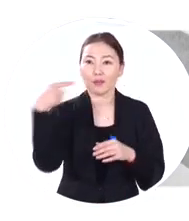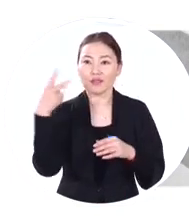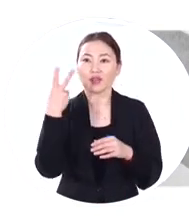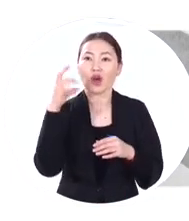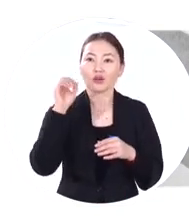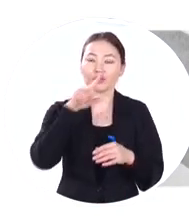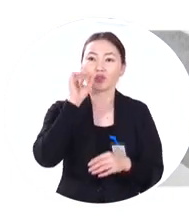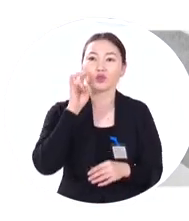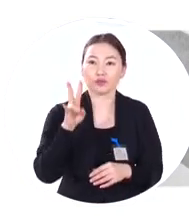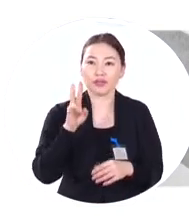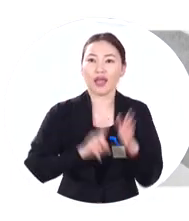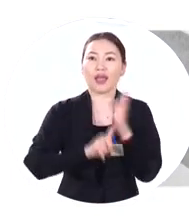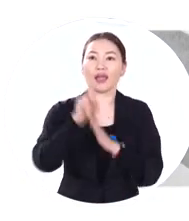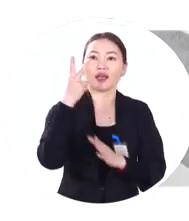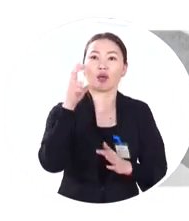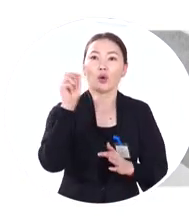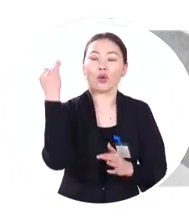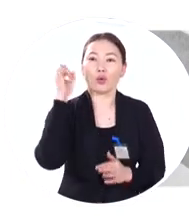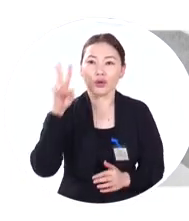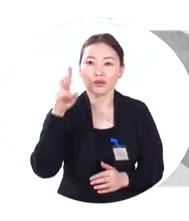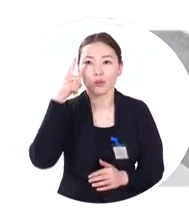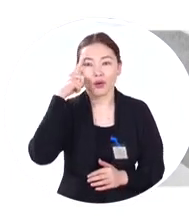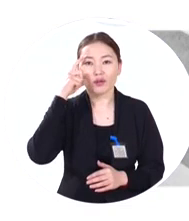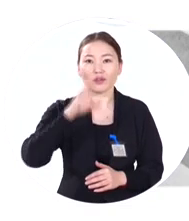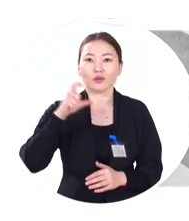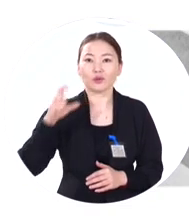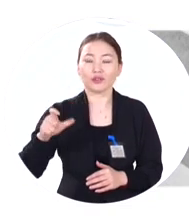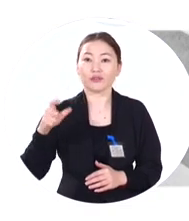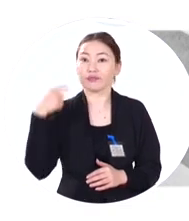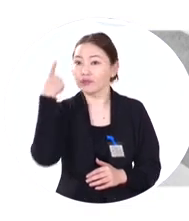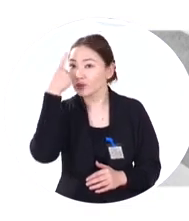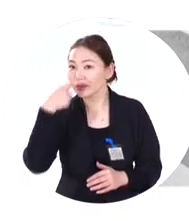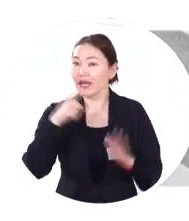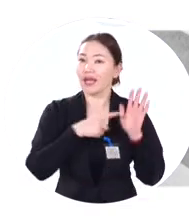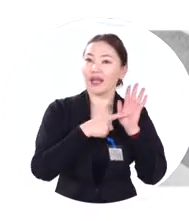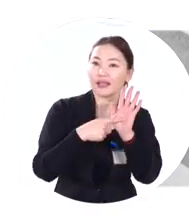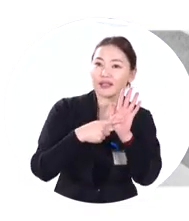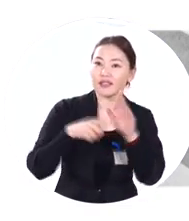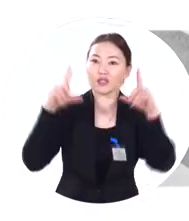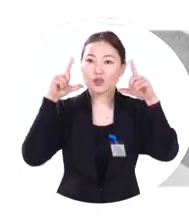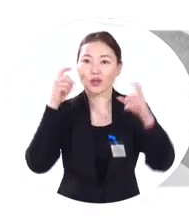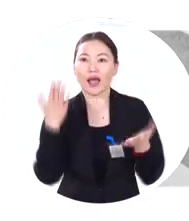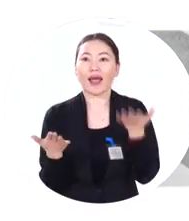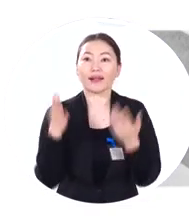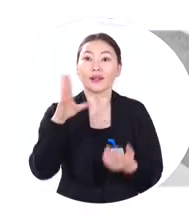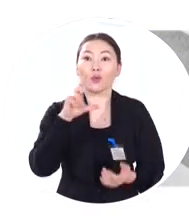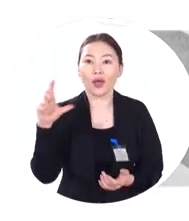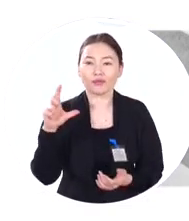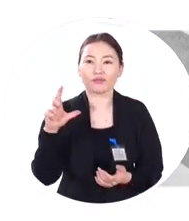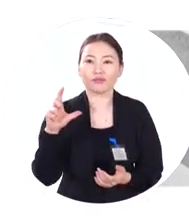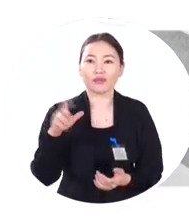төрхийг илэрхийлсэн зураг аль нь вэ гэсэн гурван сонголттой асуулт байна. Та бүхэн зөв гэж бодсон асуултынхаа